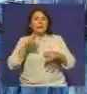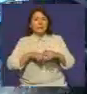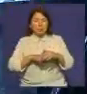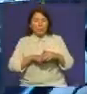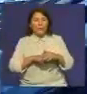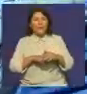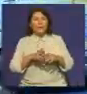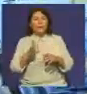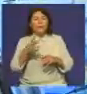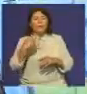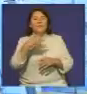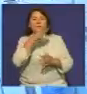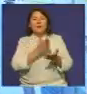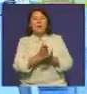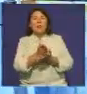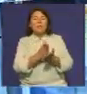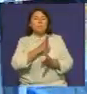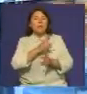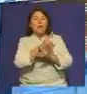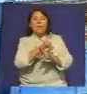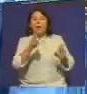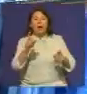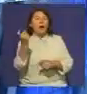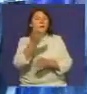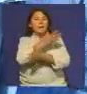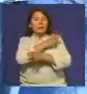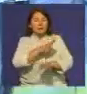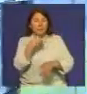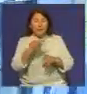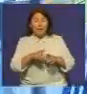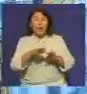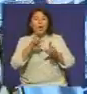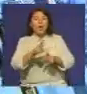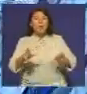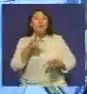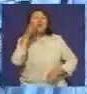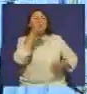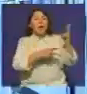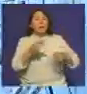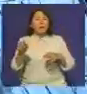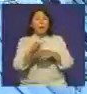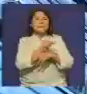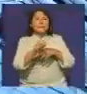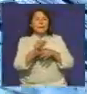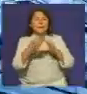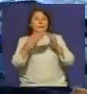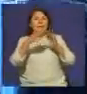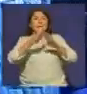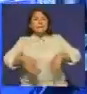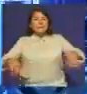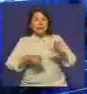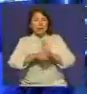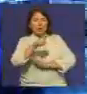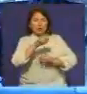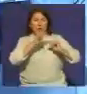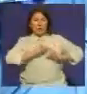20 лет оставалось бесхозным жители обратились в местным властям с просьбой отреставрировать сооружение и запустить